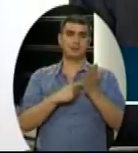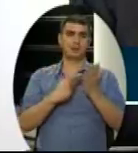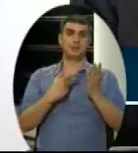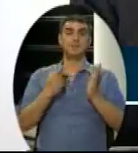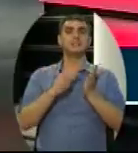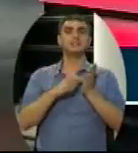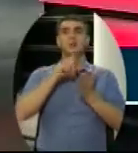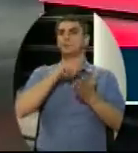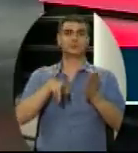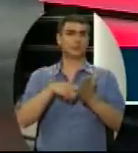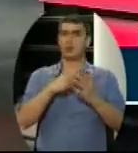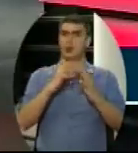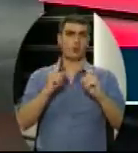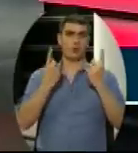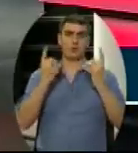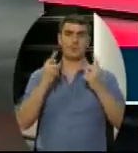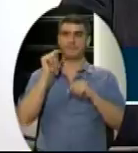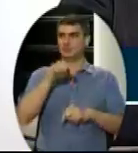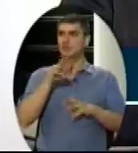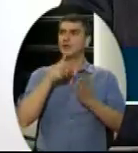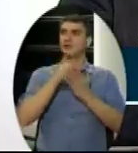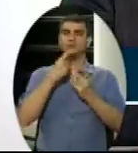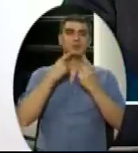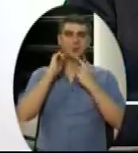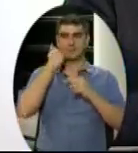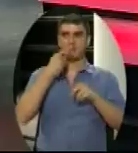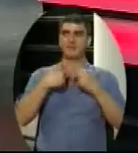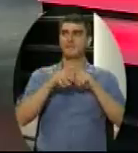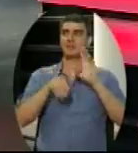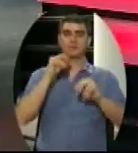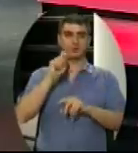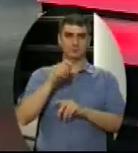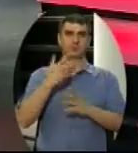עילות הפסילה לא מתקיימות במקום. בהמשך הדיון מחר בוועדת הבחירות